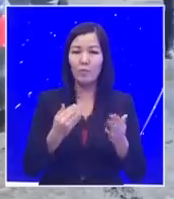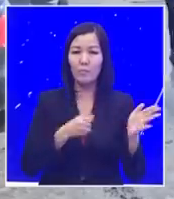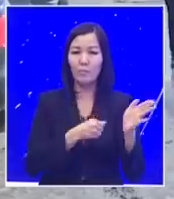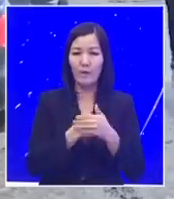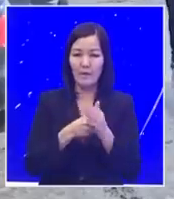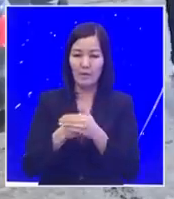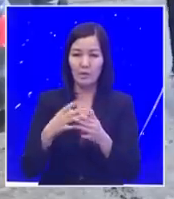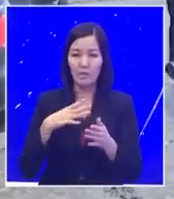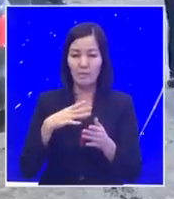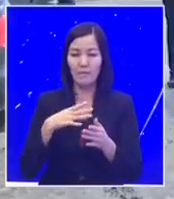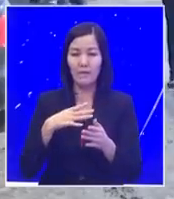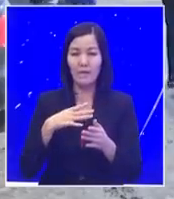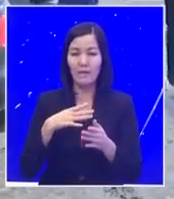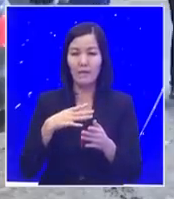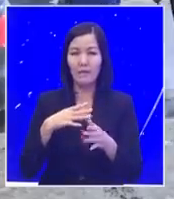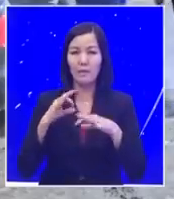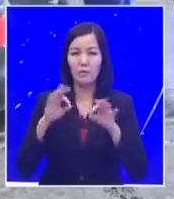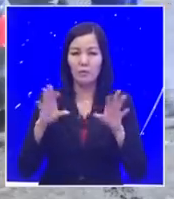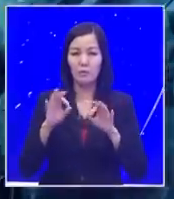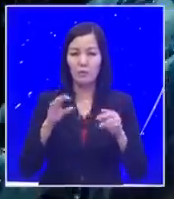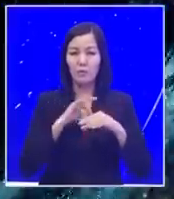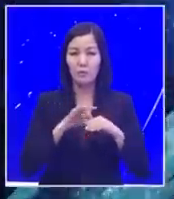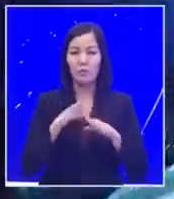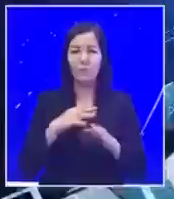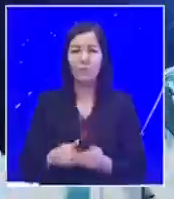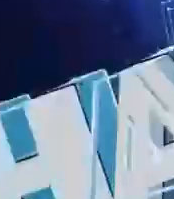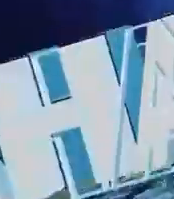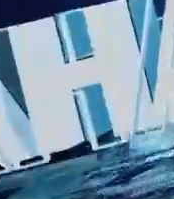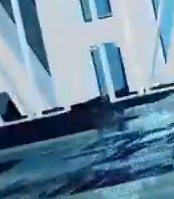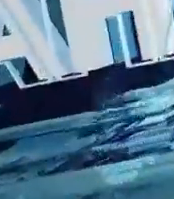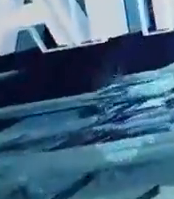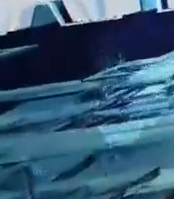басқарма мамандары түсініктеме жұмыстарын жүргізіп жатыр.